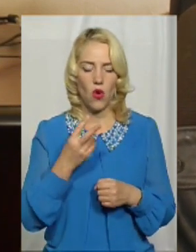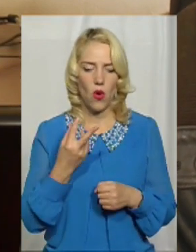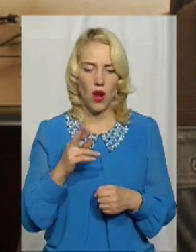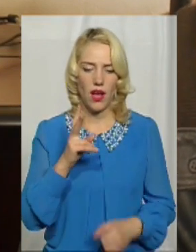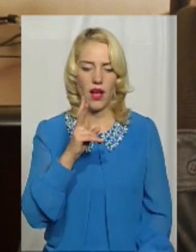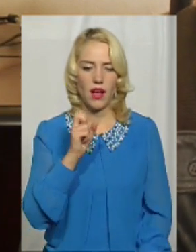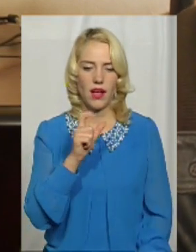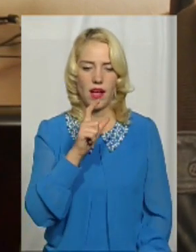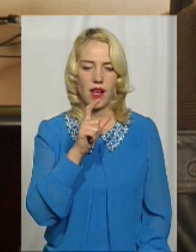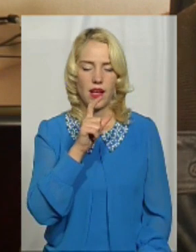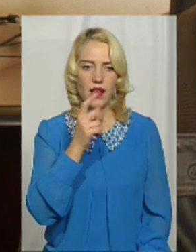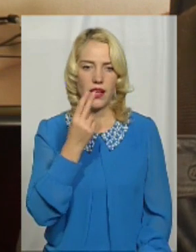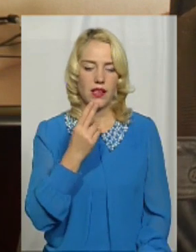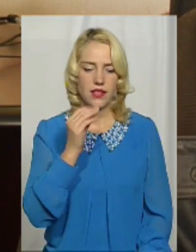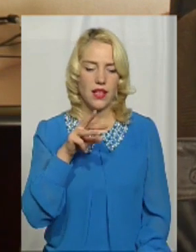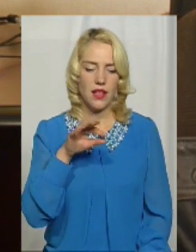Кацемірівна,